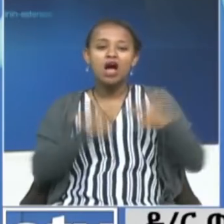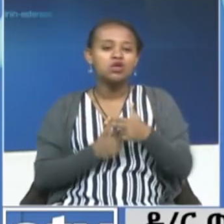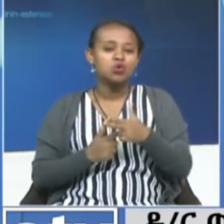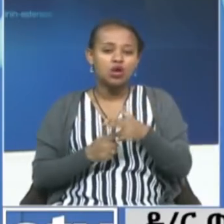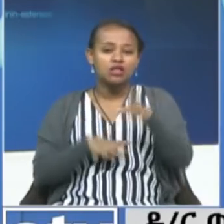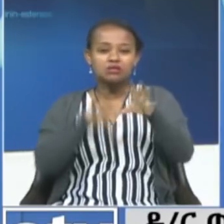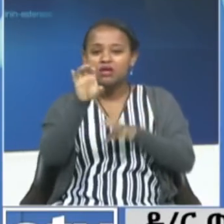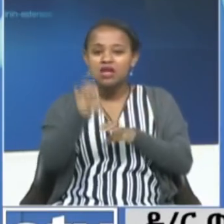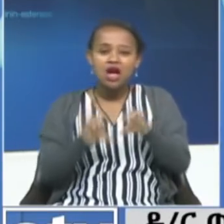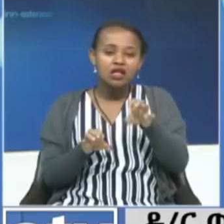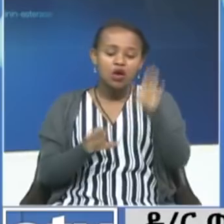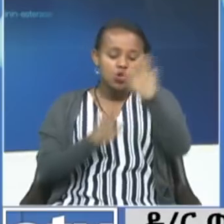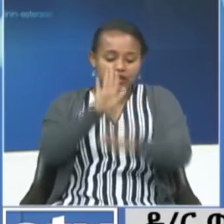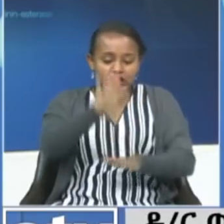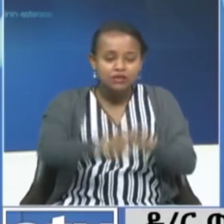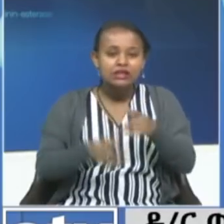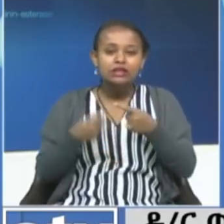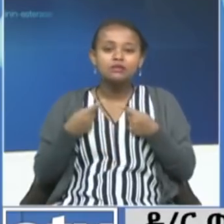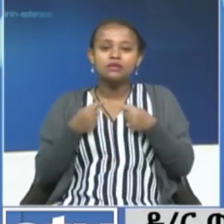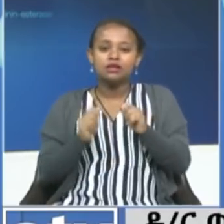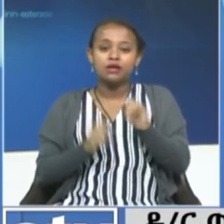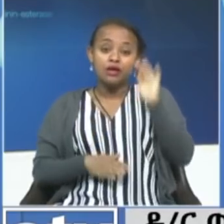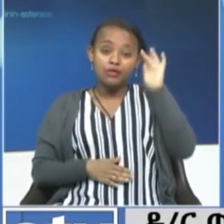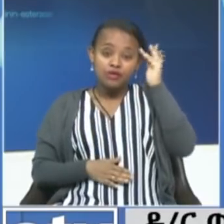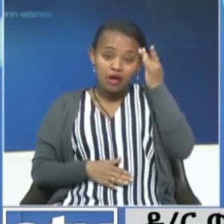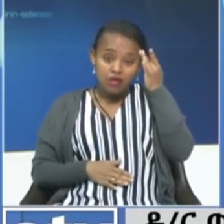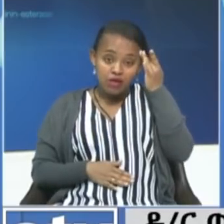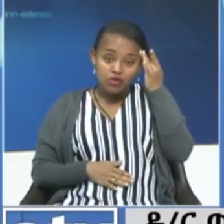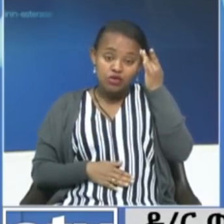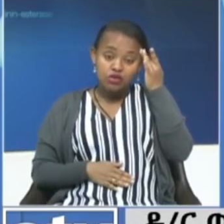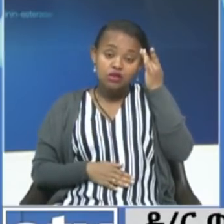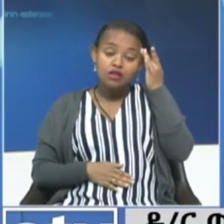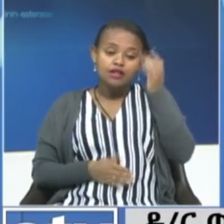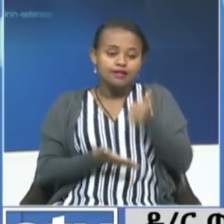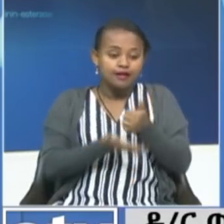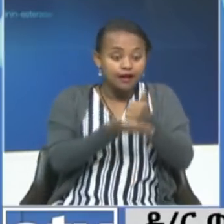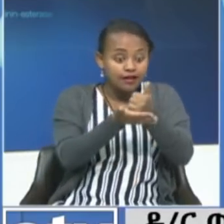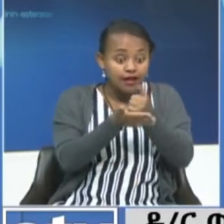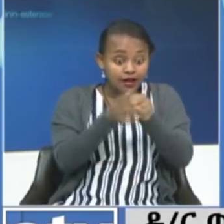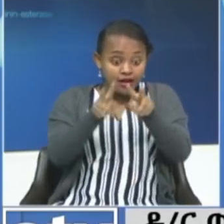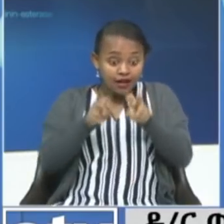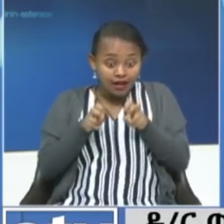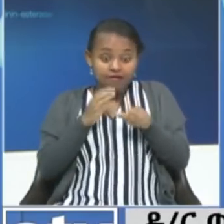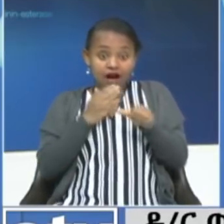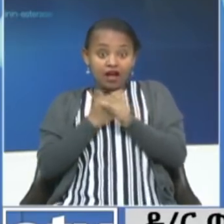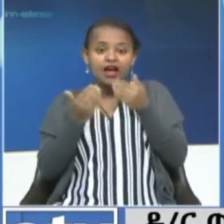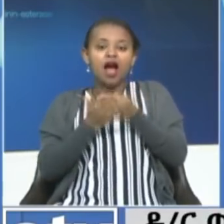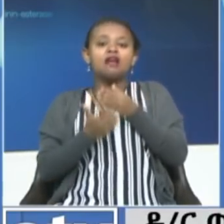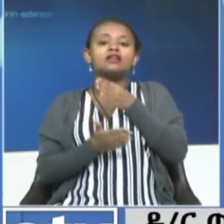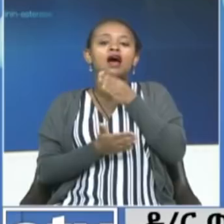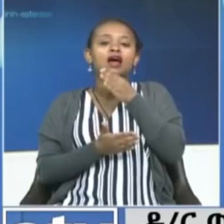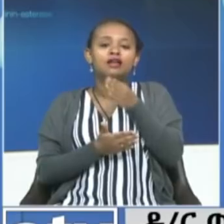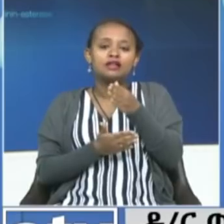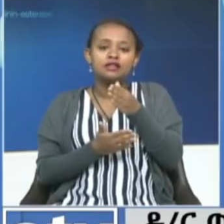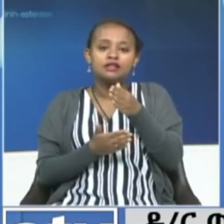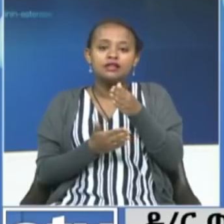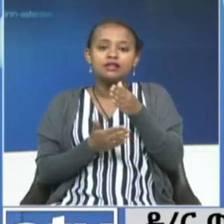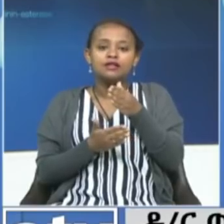ጥረት የምናደርገው ርብርብ የታማሚዎችን አሁን የታመሙትን ደርተን የከፋ አደጋ ሳይደርስ